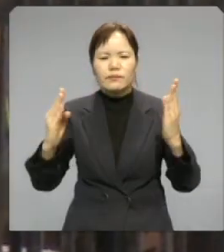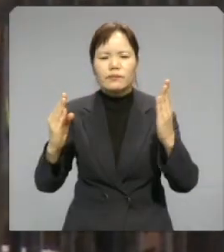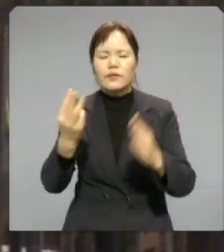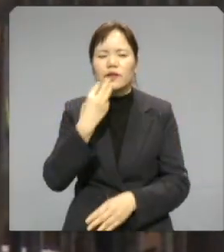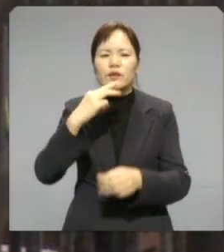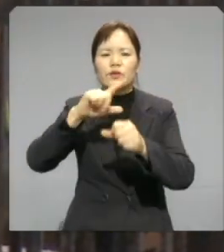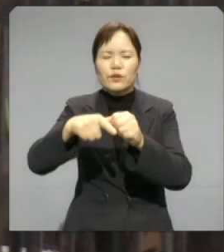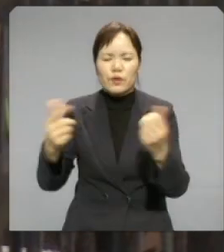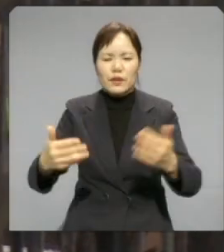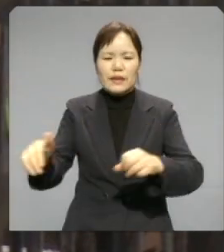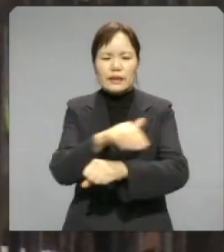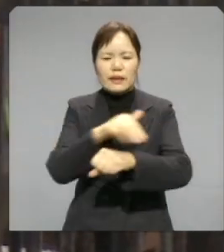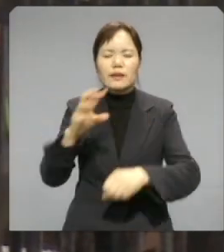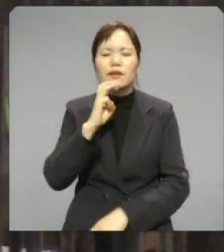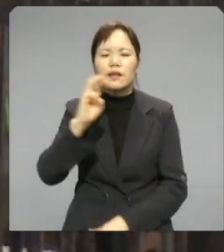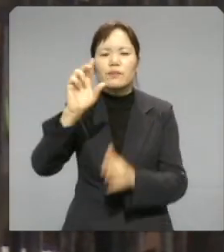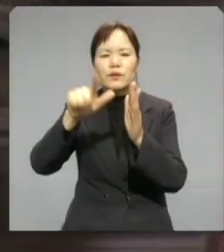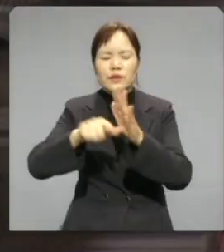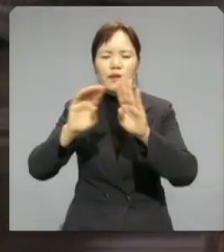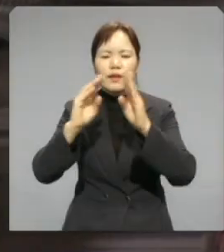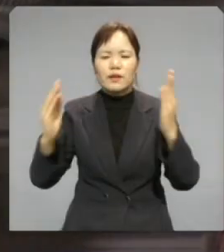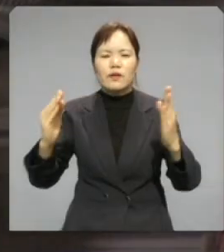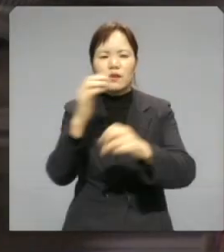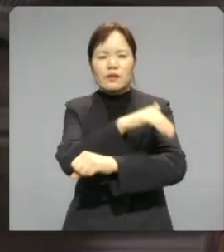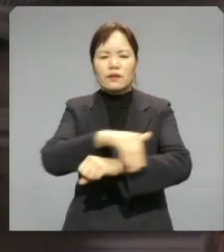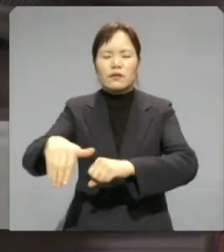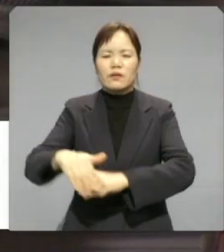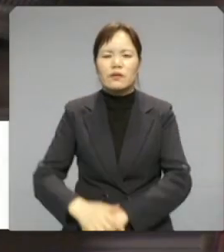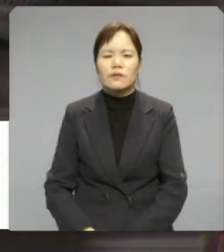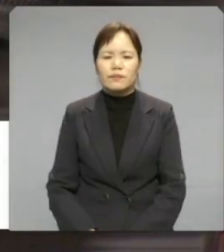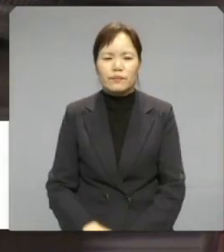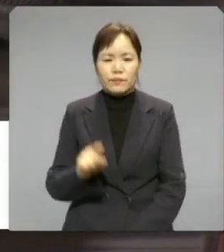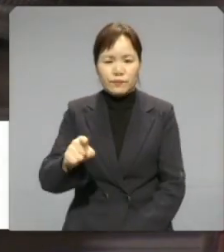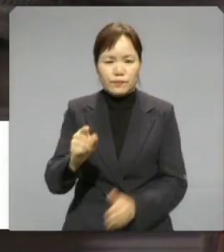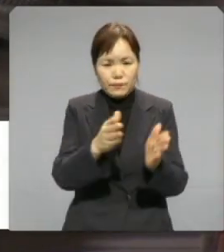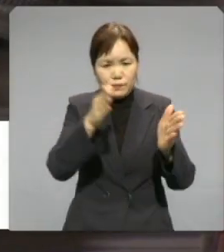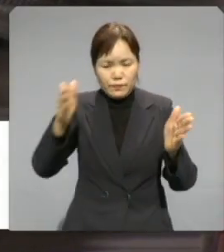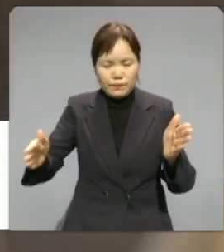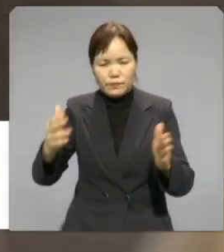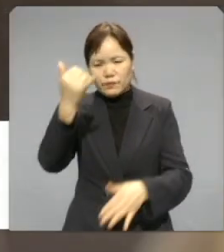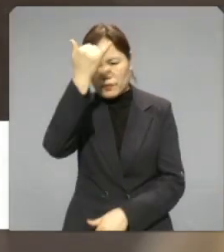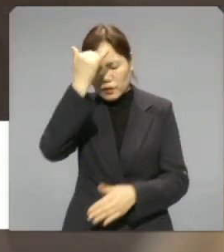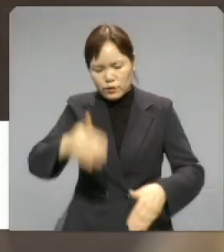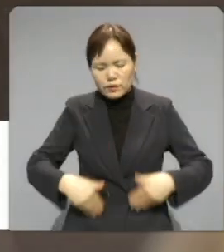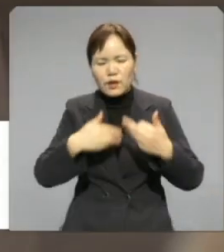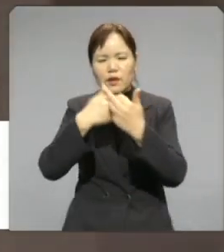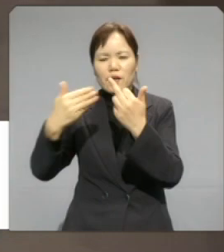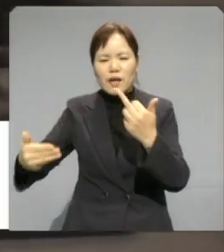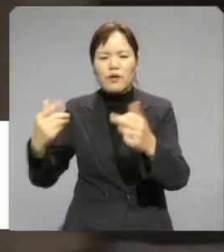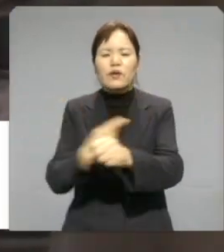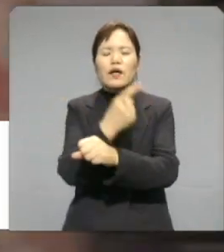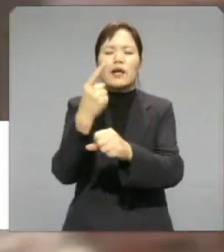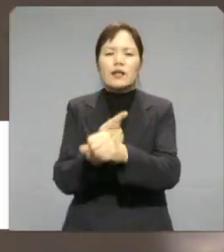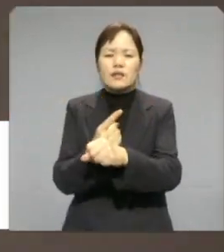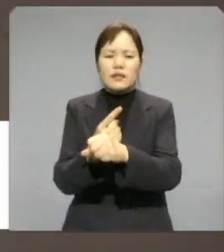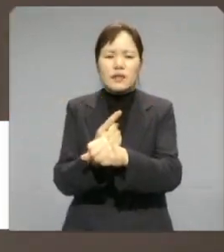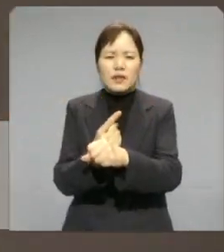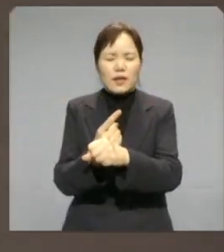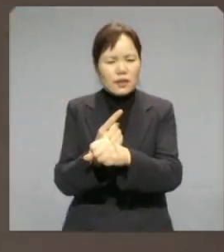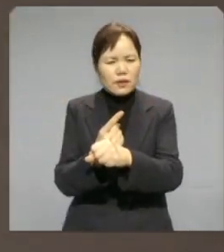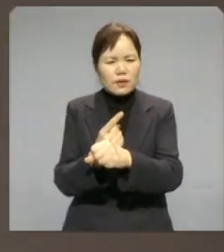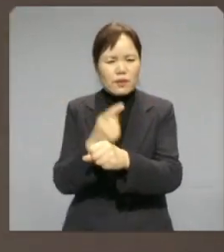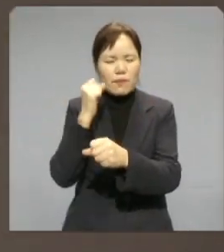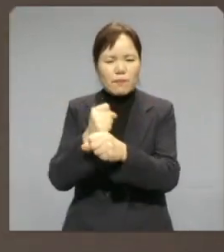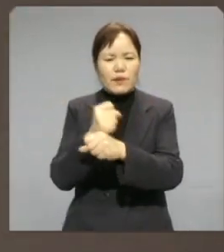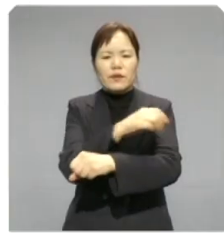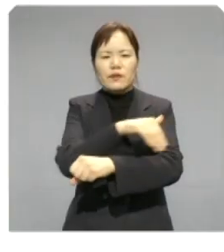수도권 30분 출퇴근 시대를 열 예정입니다. 이들 노선을 연장해 충청 강원권 1시간 내 연결도 실현할